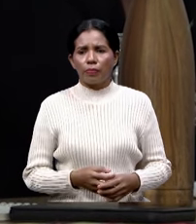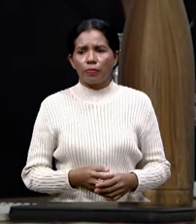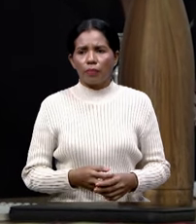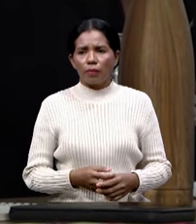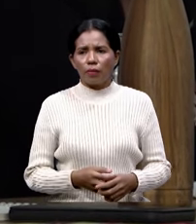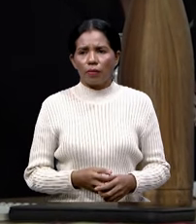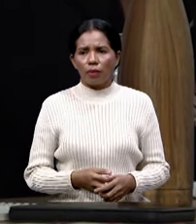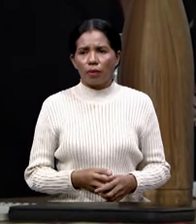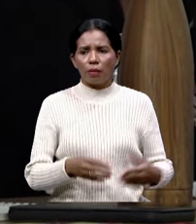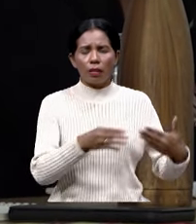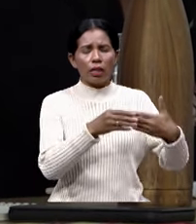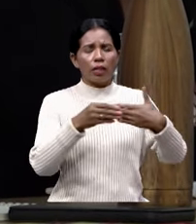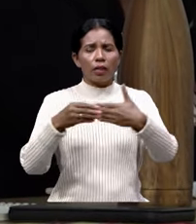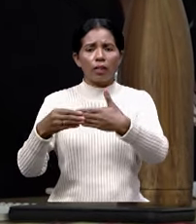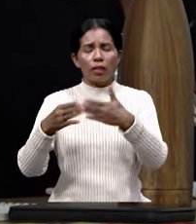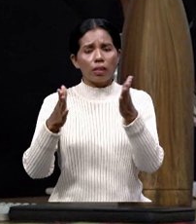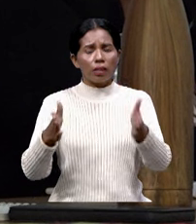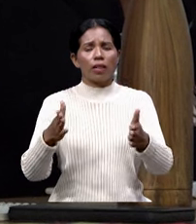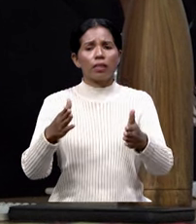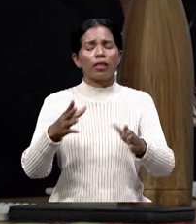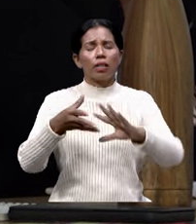Padi tadi dia asa historik.